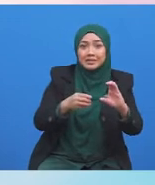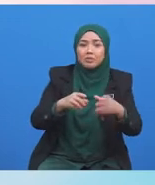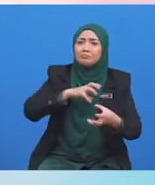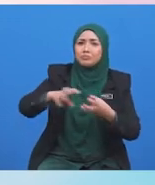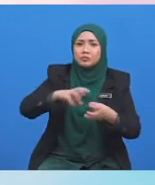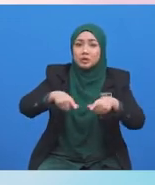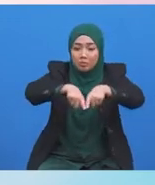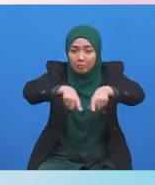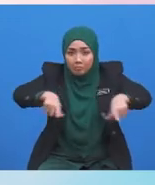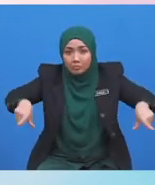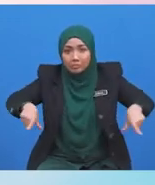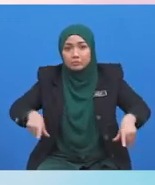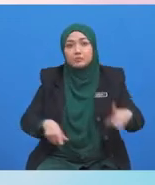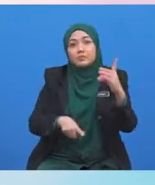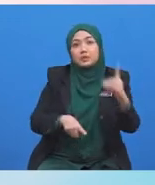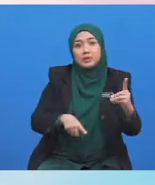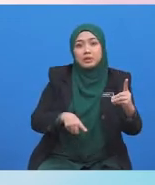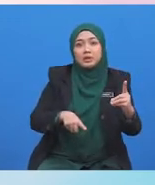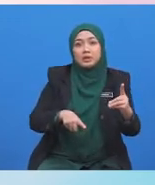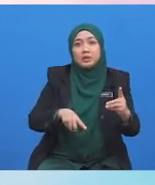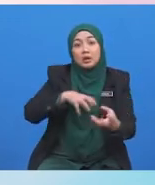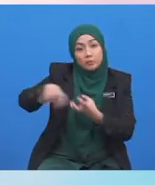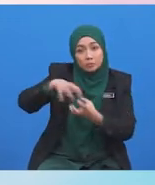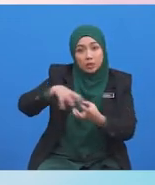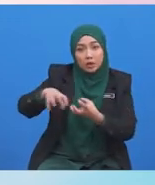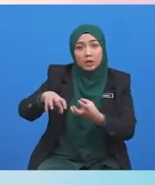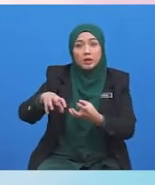D, kemusnahan habitat flora dan fauna.